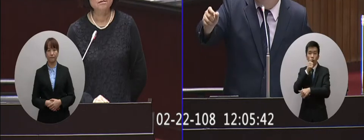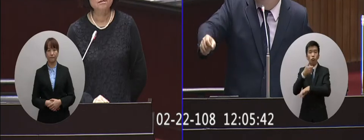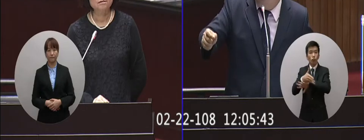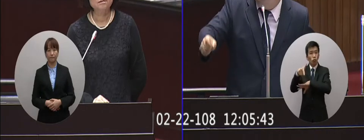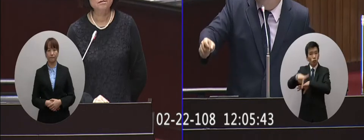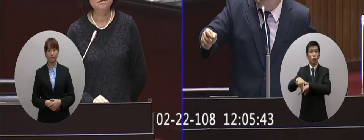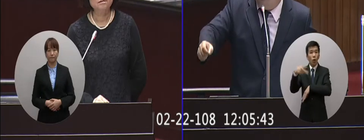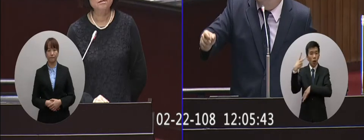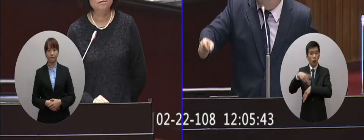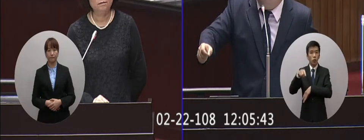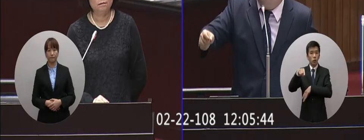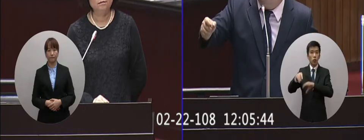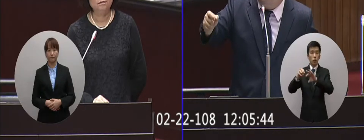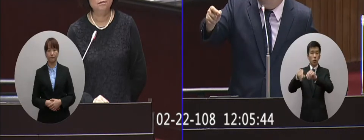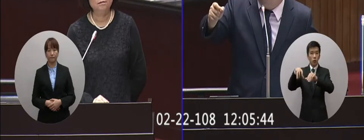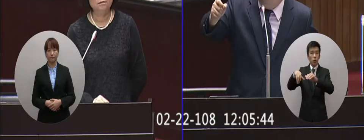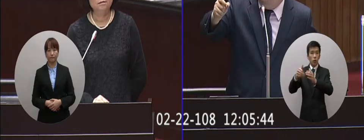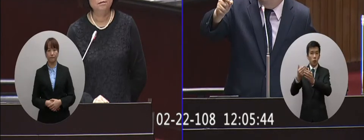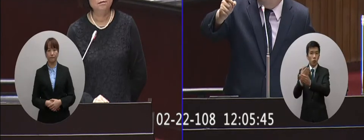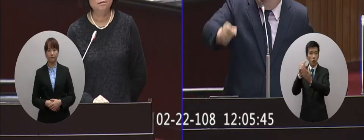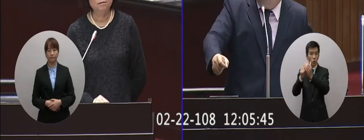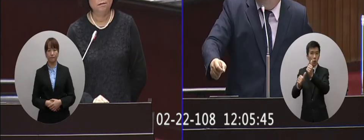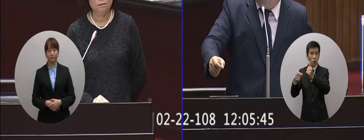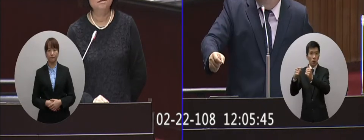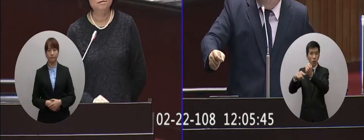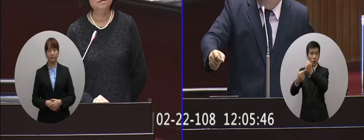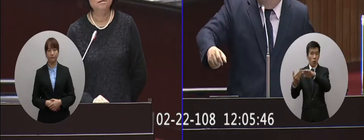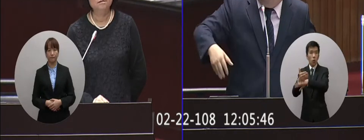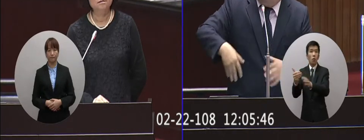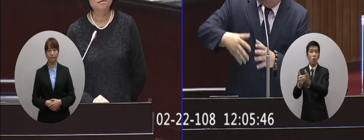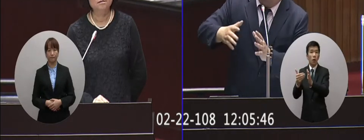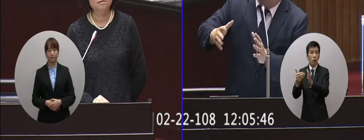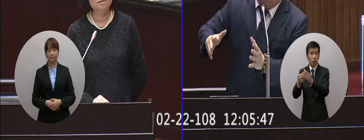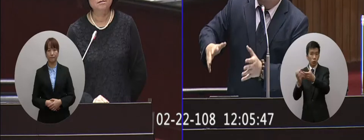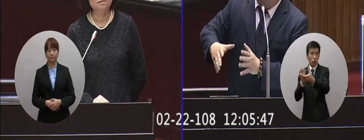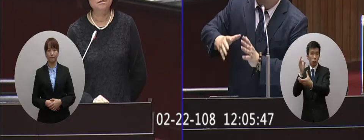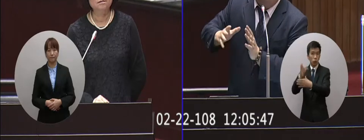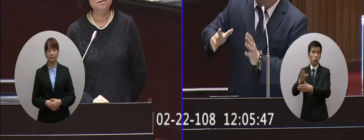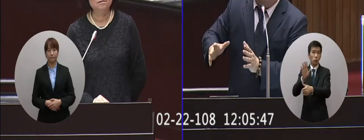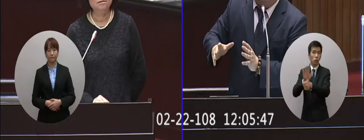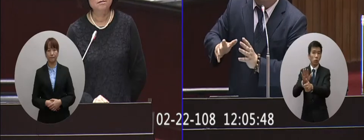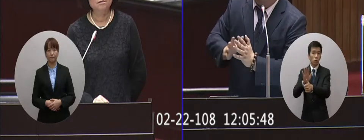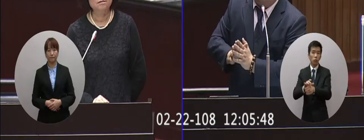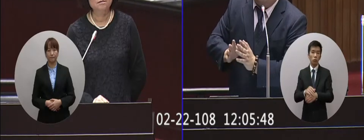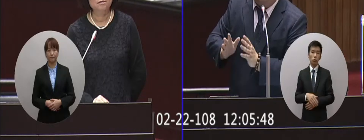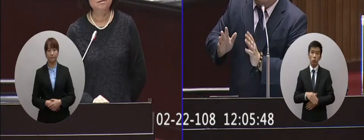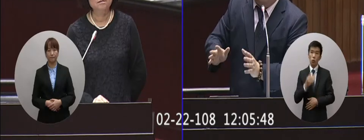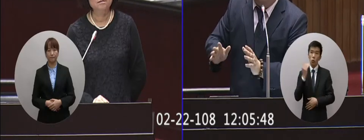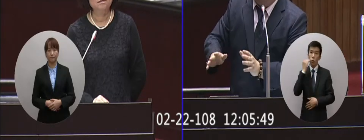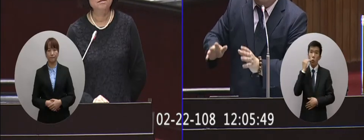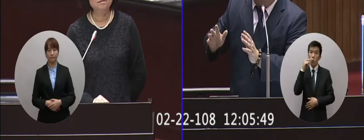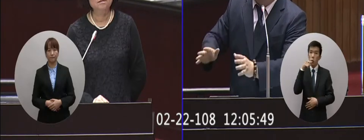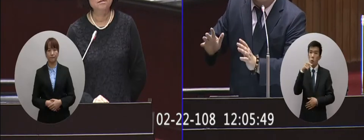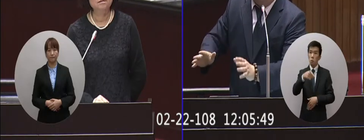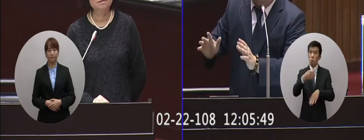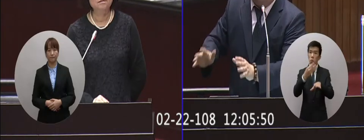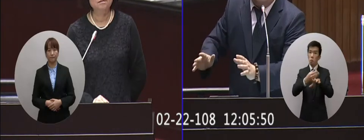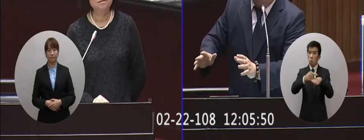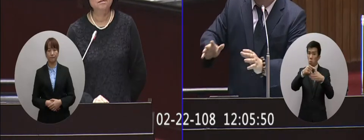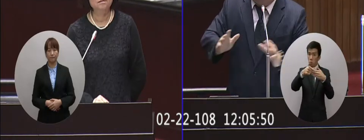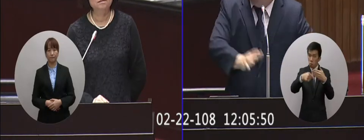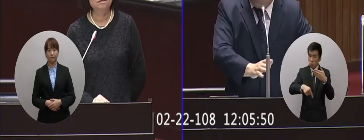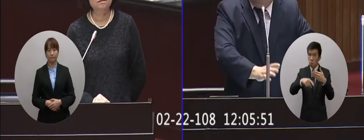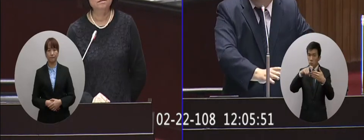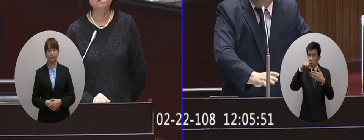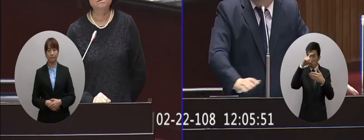这个已经通过地方创生的一个区域，我们有可能用透过这样的一个税捐奖励来鼓励企